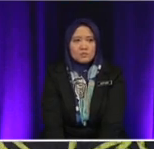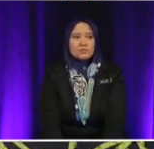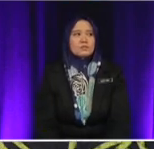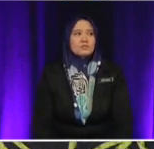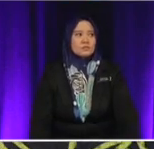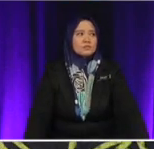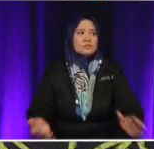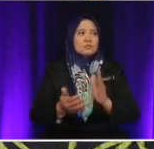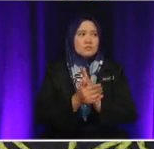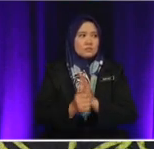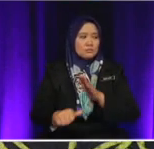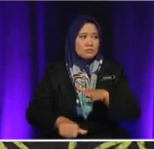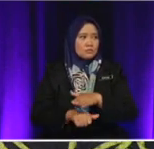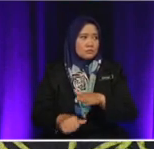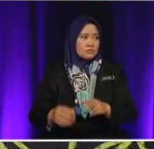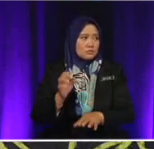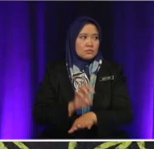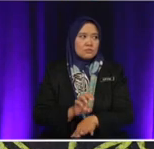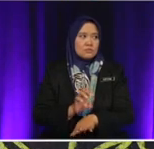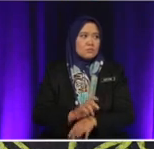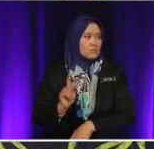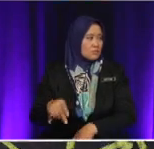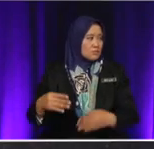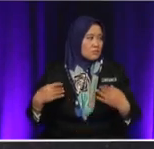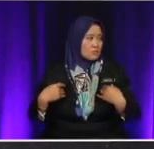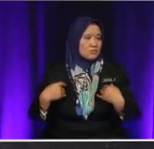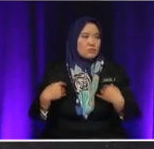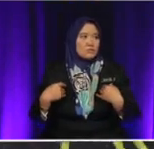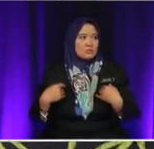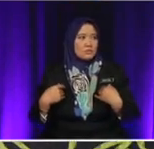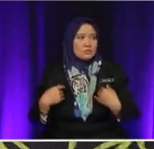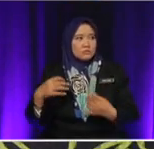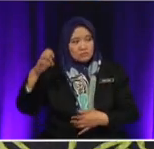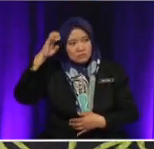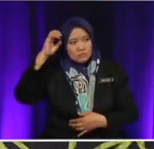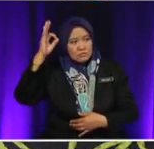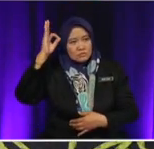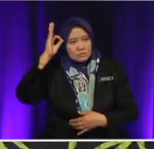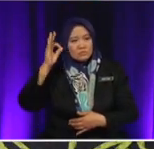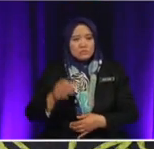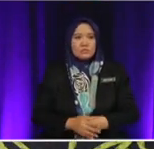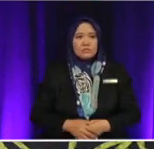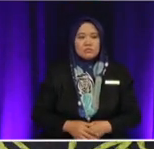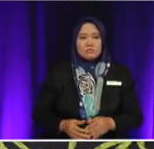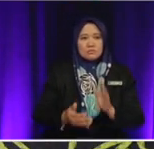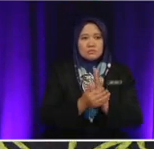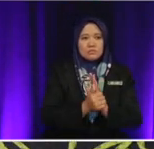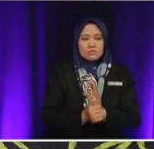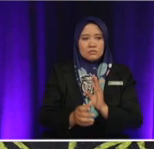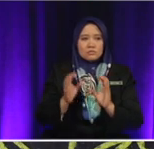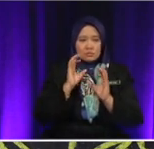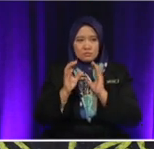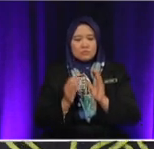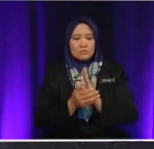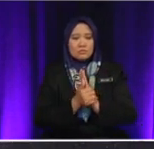Kemahiran asas keusahawanan yang perlu ada pada Encik Fauzi ialah kemahiran komunikasi, kemahiran